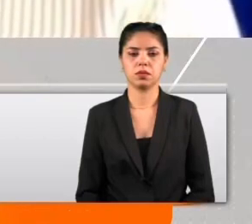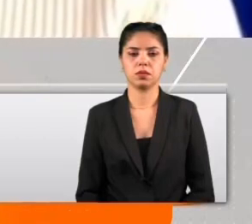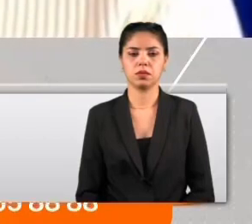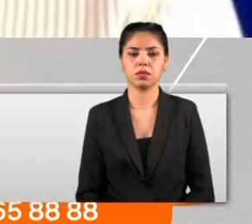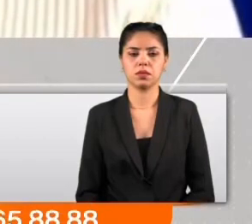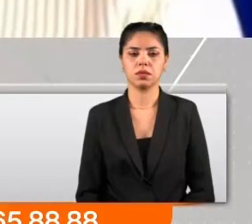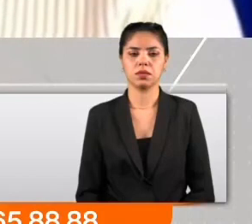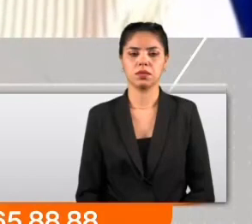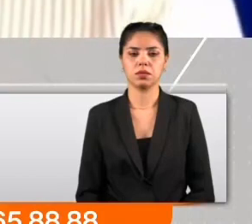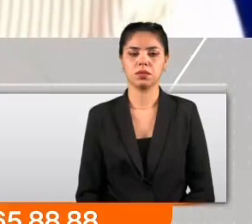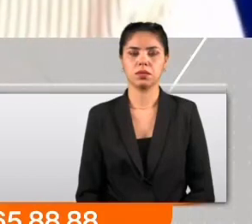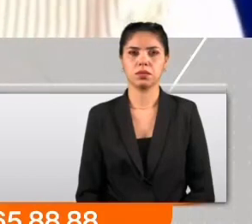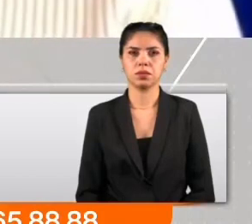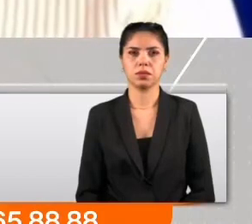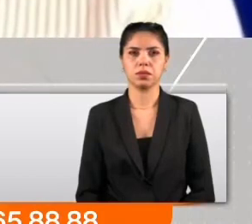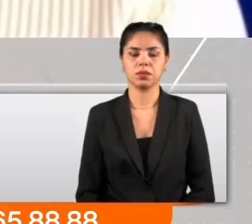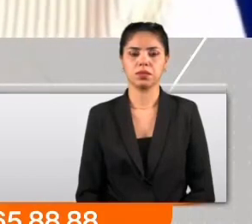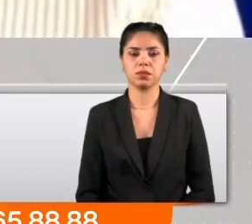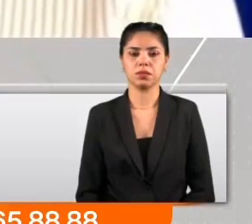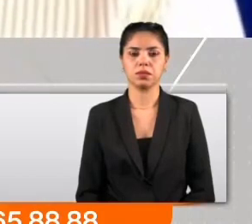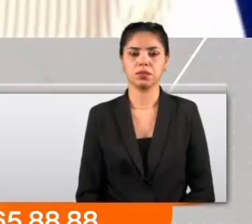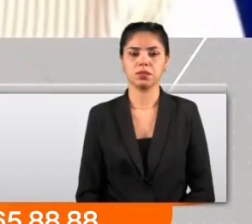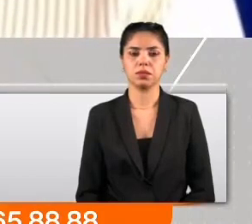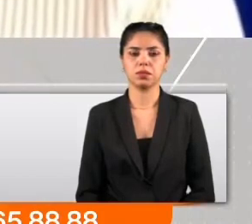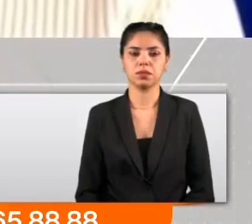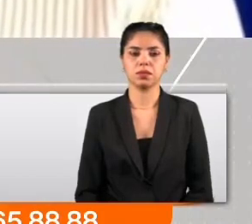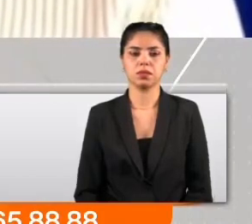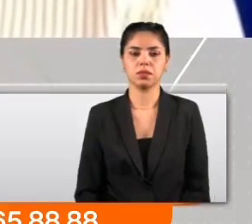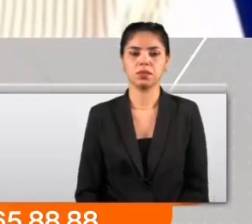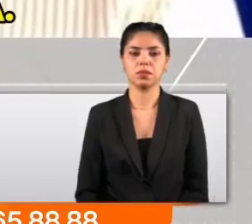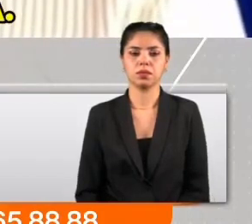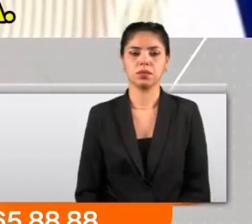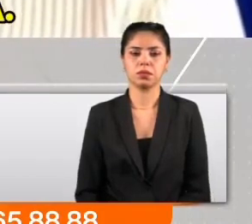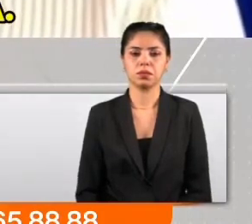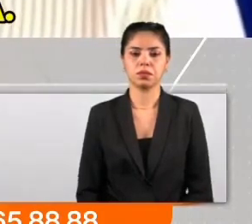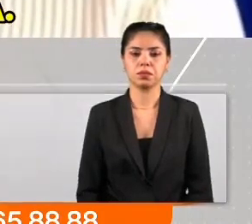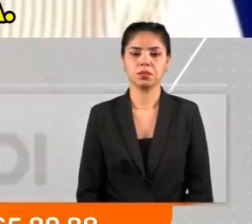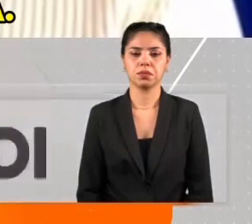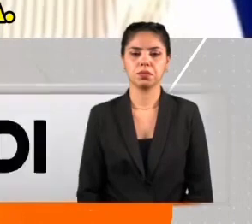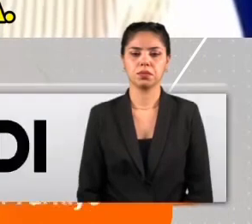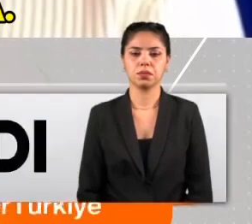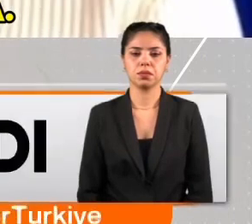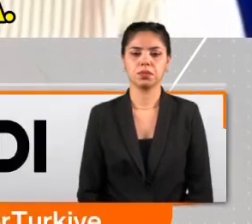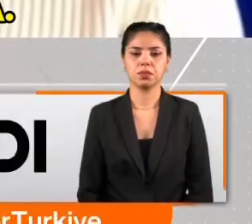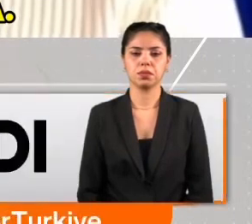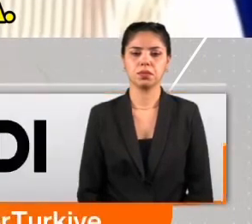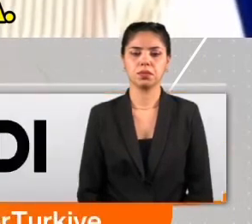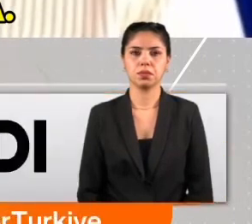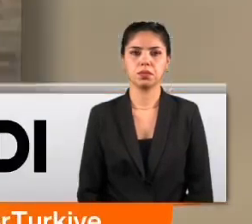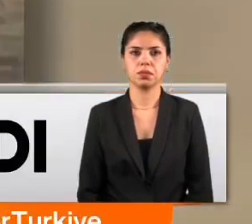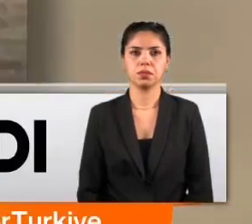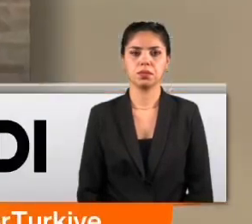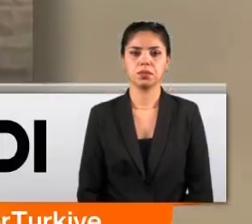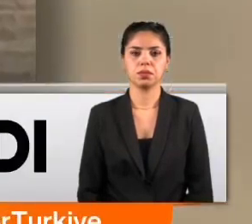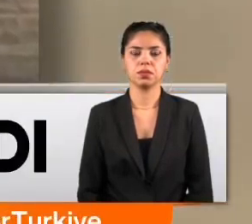söyledi. Para çıkamadığını sistemden söyledi. Ama... Herhalde sanıyorum başkalarına da aynı şekilde o fotoğrafı iletti. Hiçbir bilgim yok o